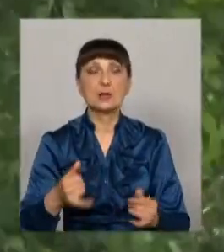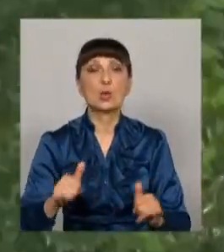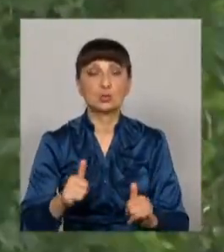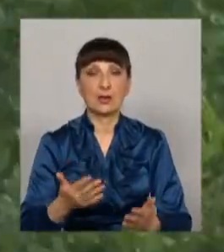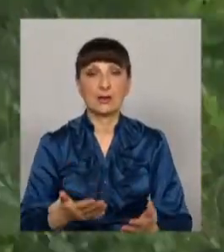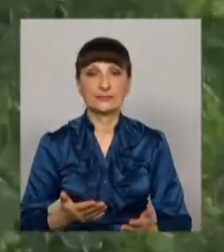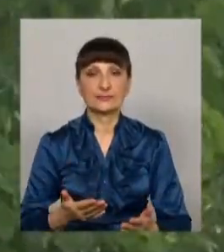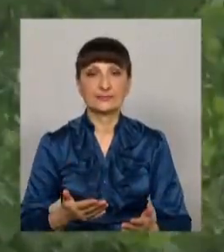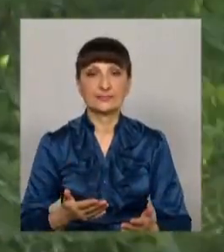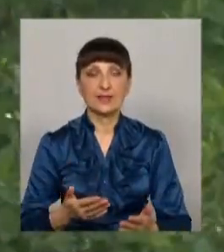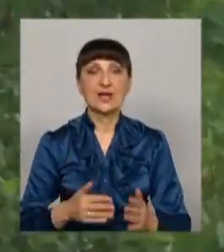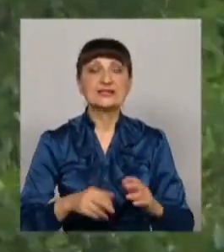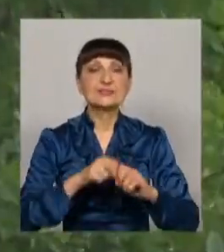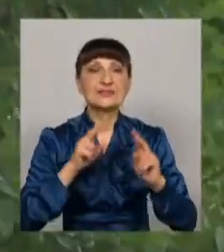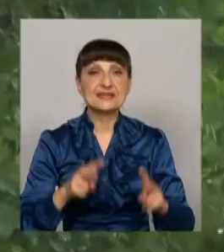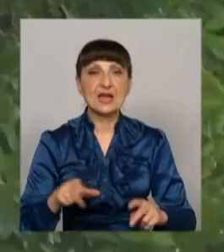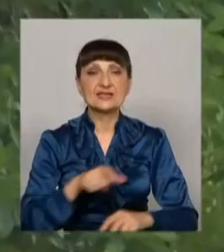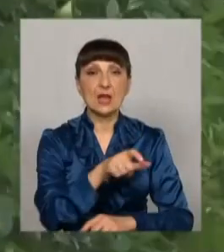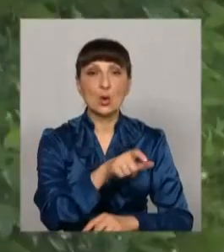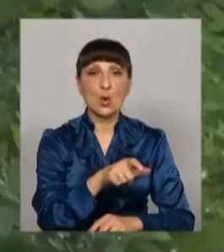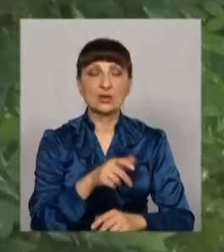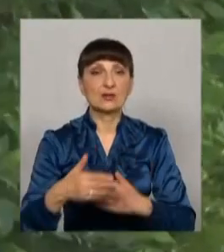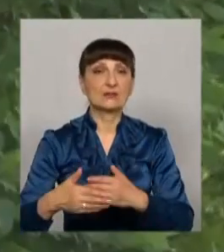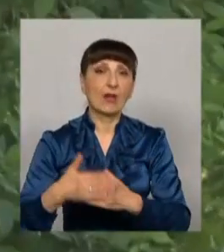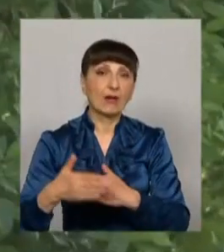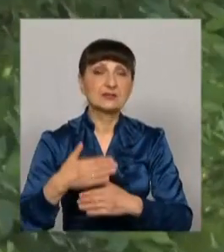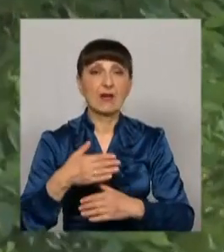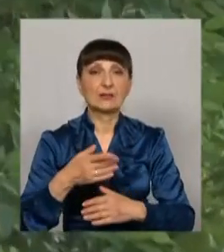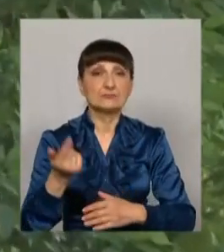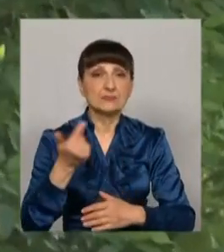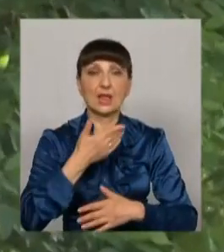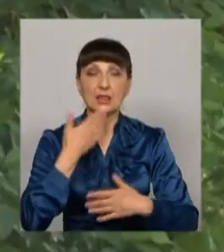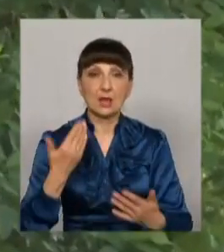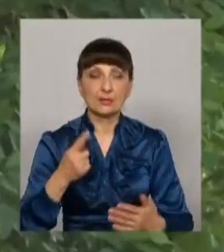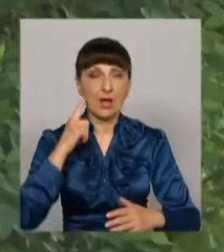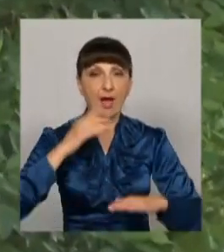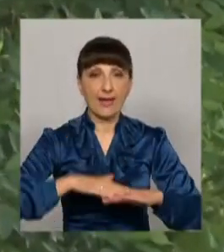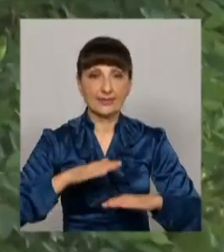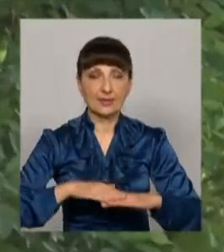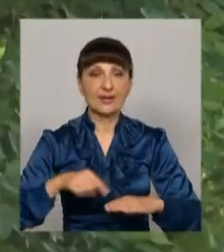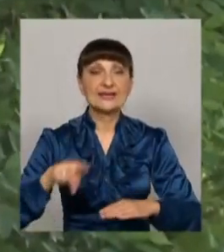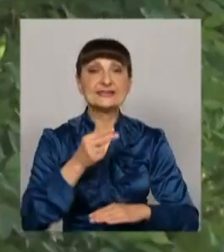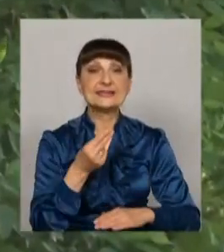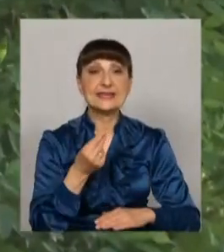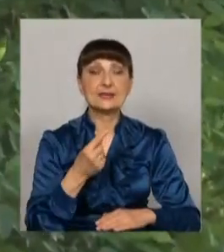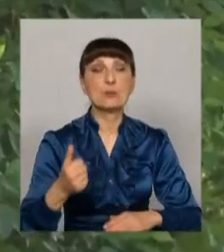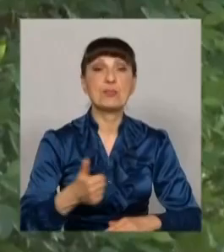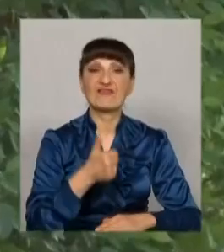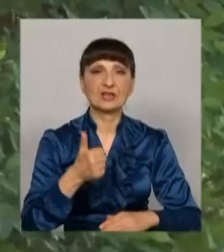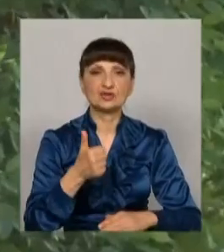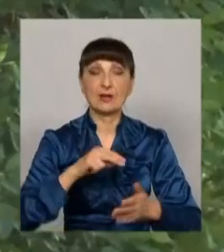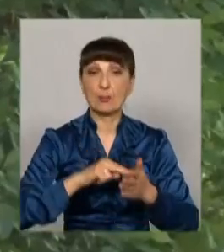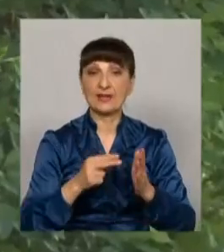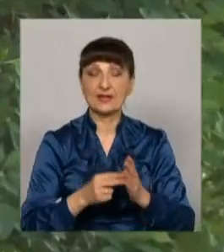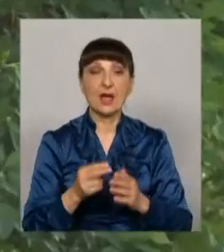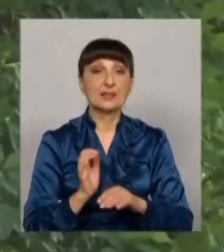поскольку специально за дороги не спрашивали, акимы те средства, которые первоначально